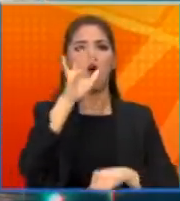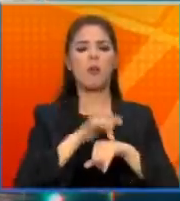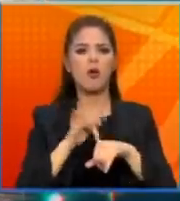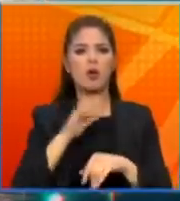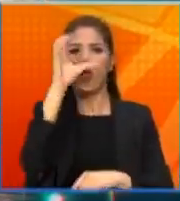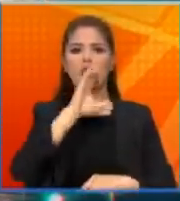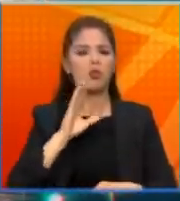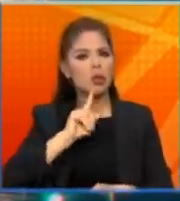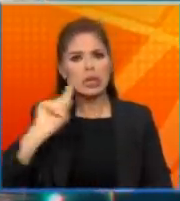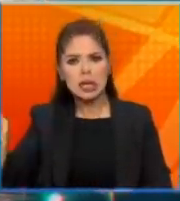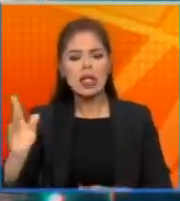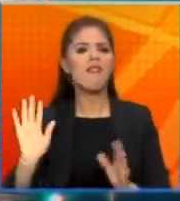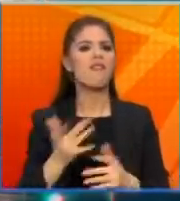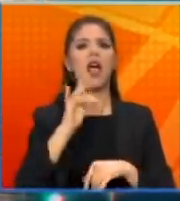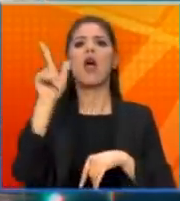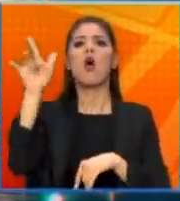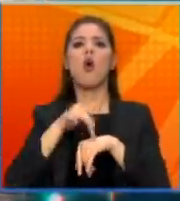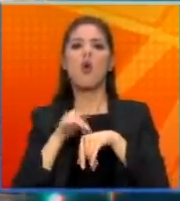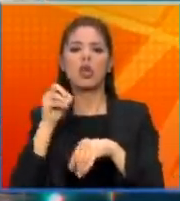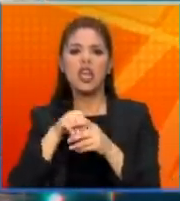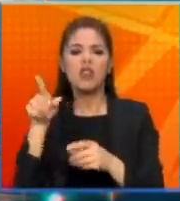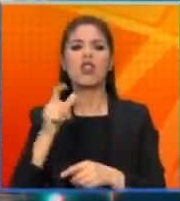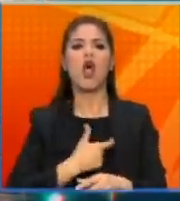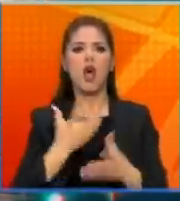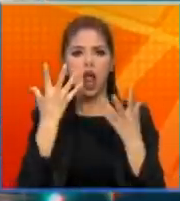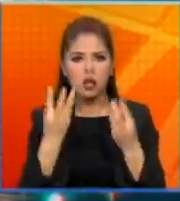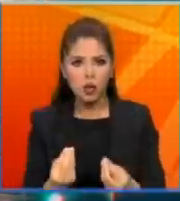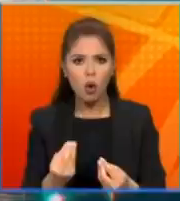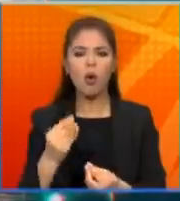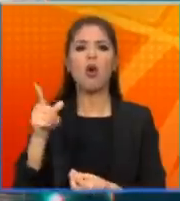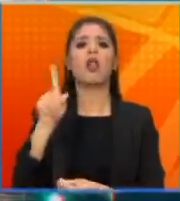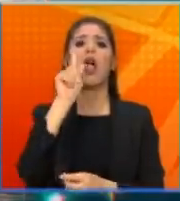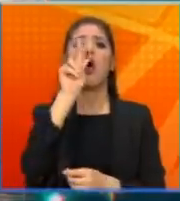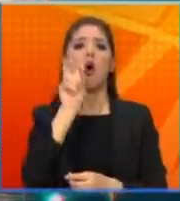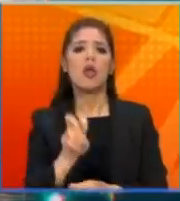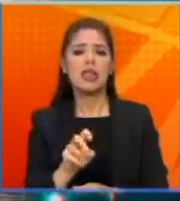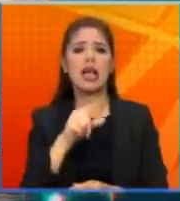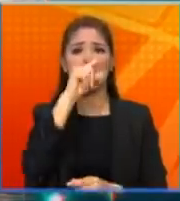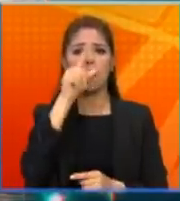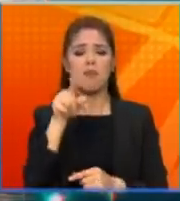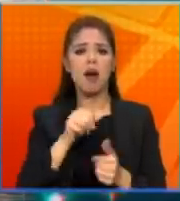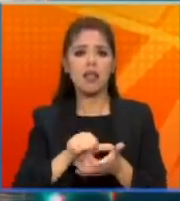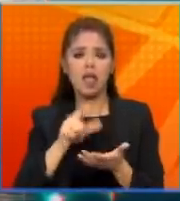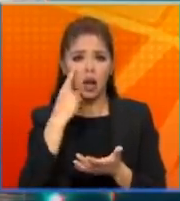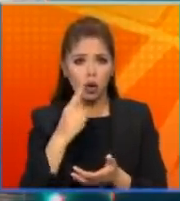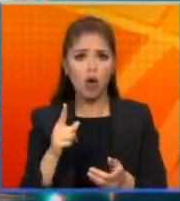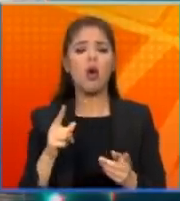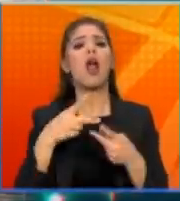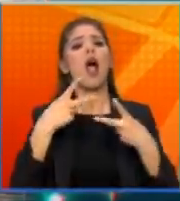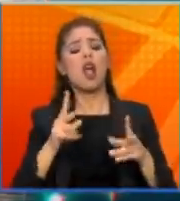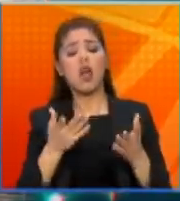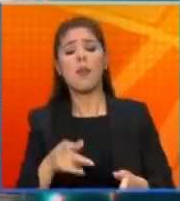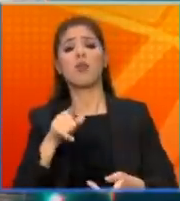turist olarak giden ya da ülkelerde öğrenci olarak bulunanlara tüm yollar 18 Mart tarihine kadar açıktı. Takvim